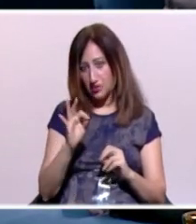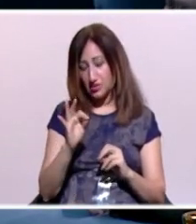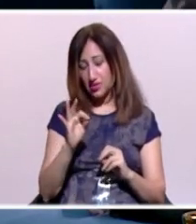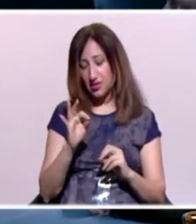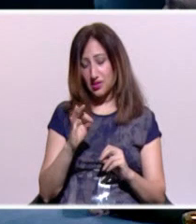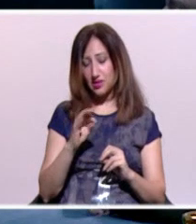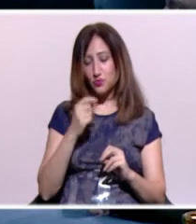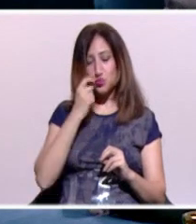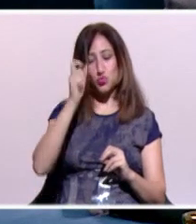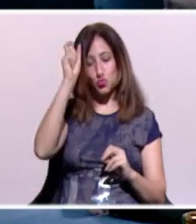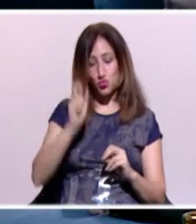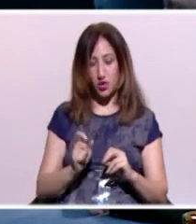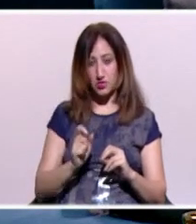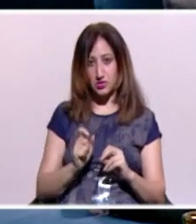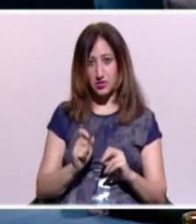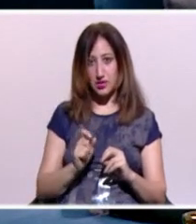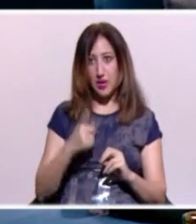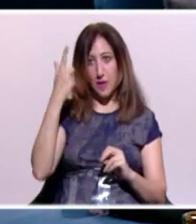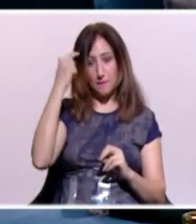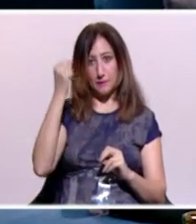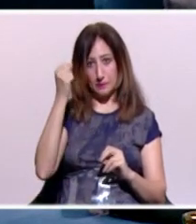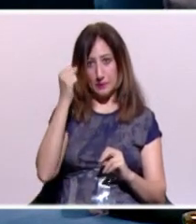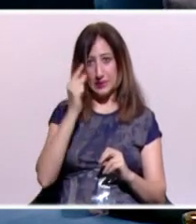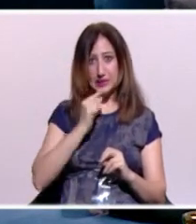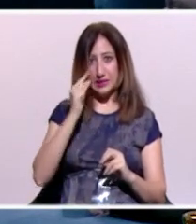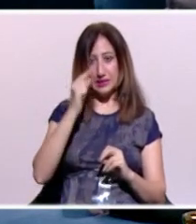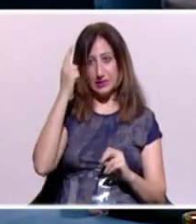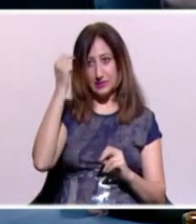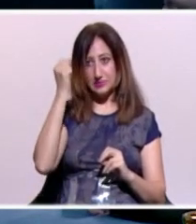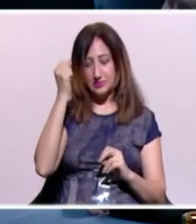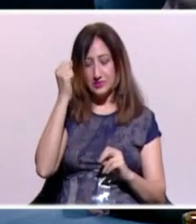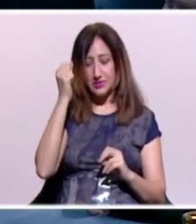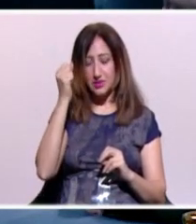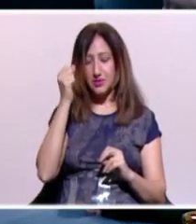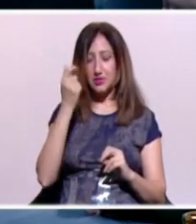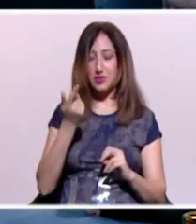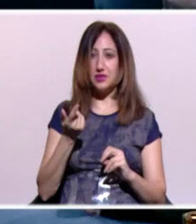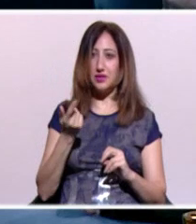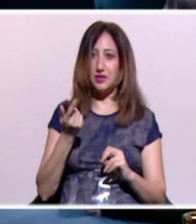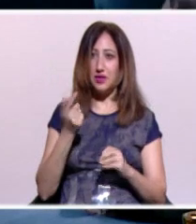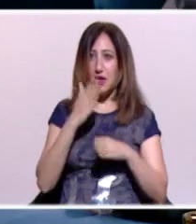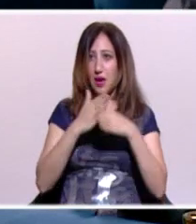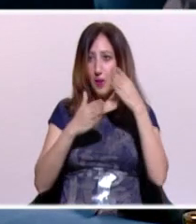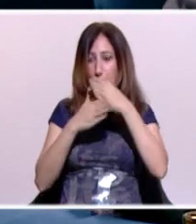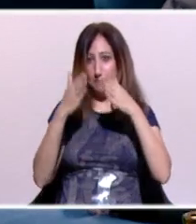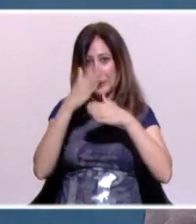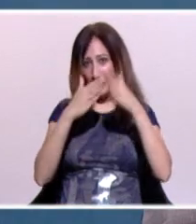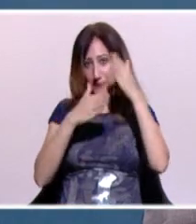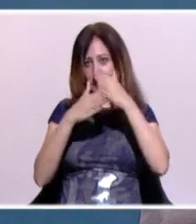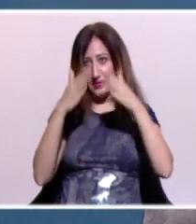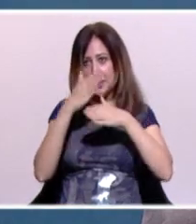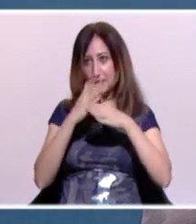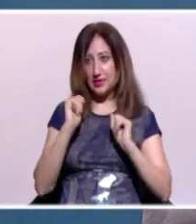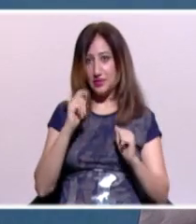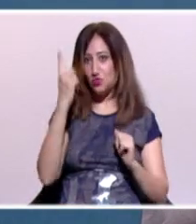الشخصية الأساسية. ده شخص متطرف جدا وصل إلى درجة أنه بقى إرهابي. فأنت بتبني تون صوت على